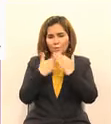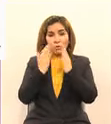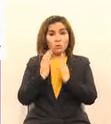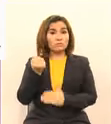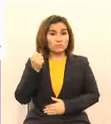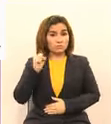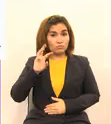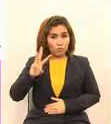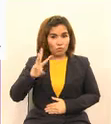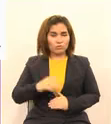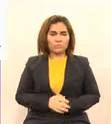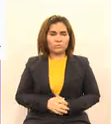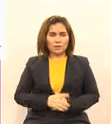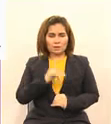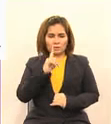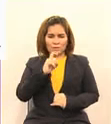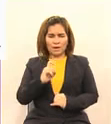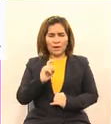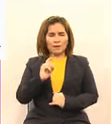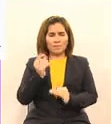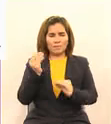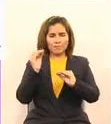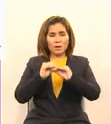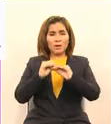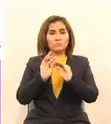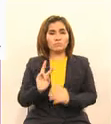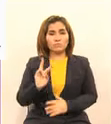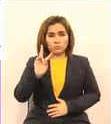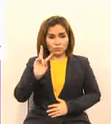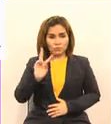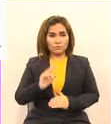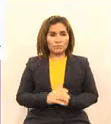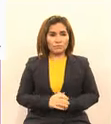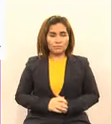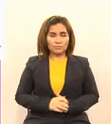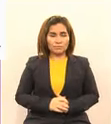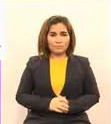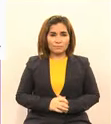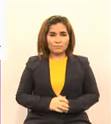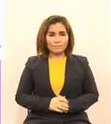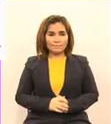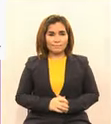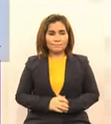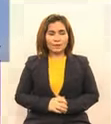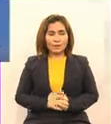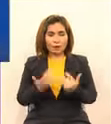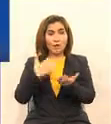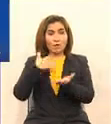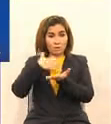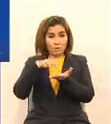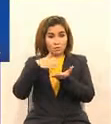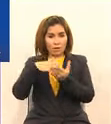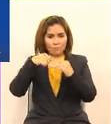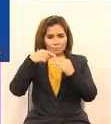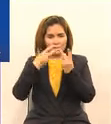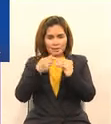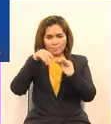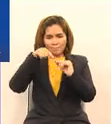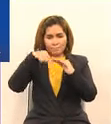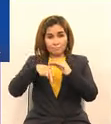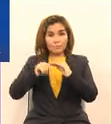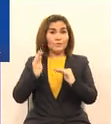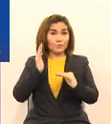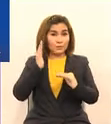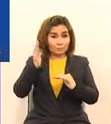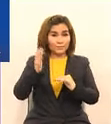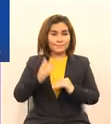มีการเสียชีวิตเพิ่มขึ้น2รายนะครับรายละเอียดผมจะนำเสนอตามลำดับนะครับขอสไลด์ถัดไ